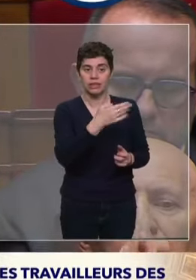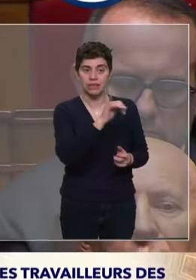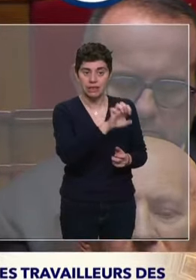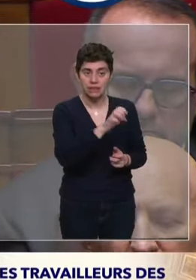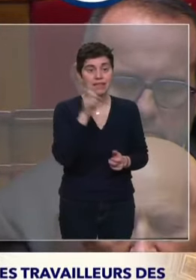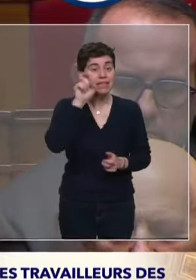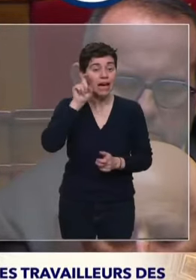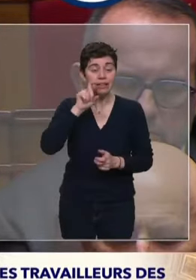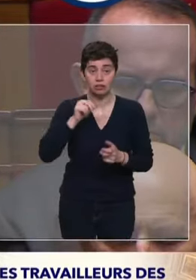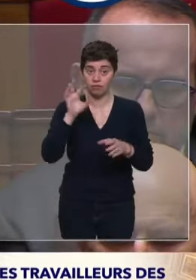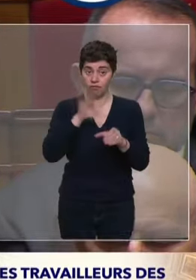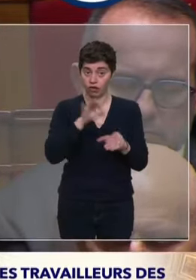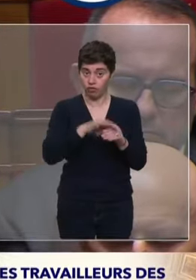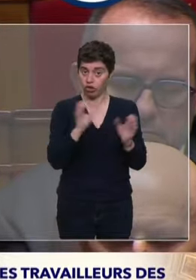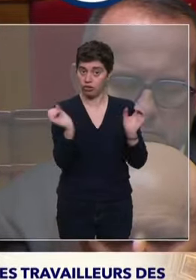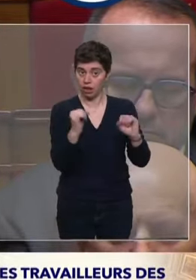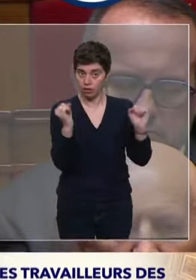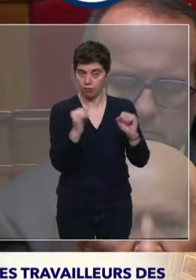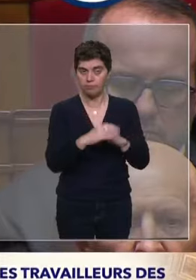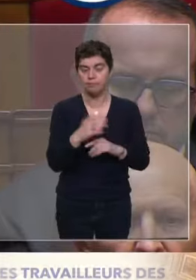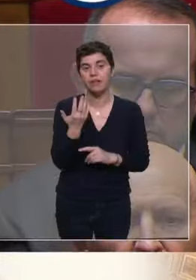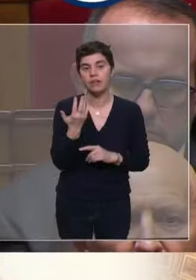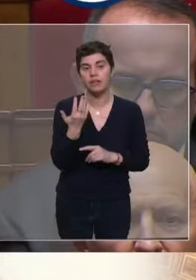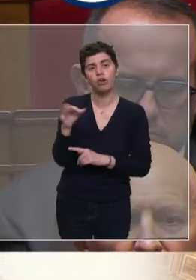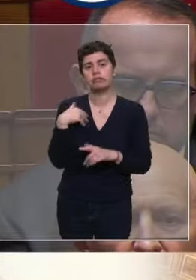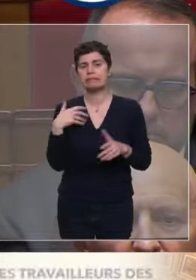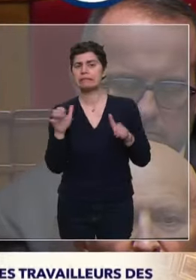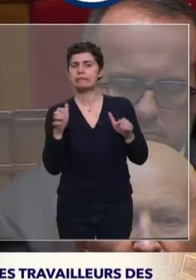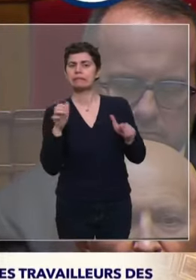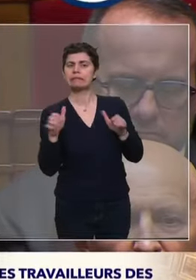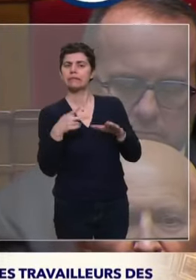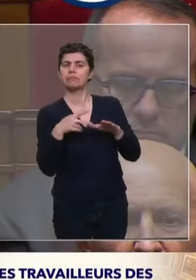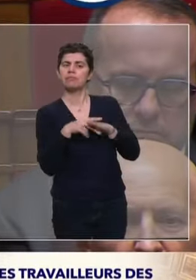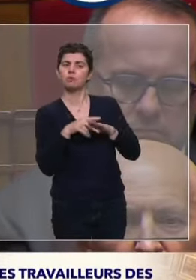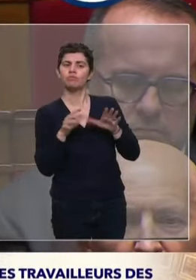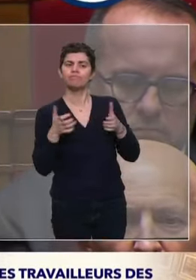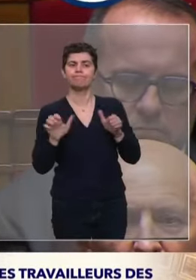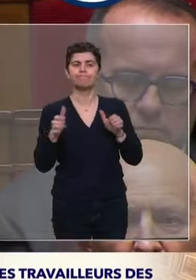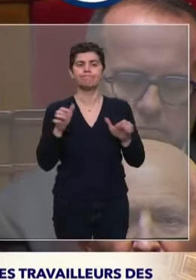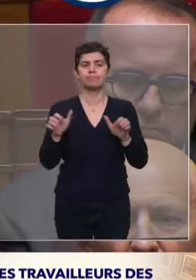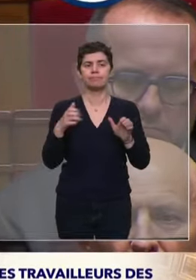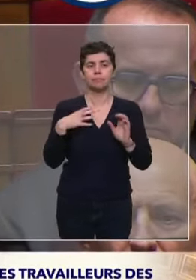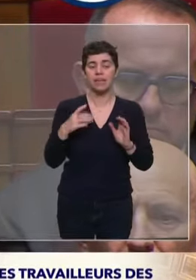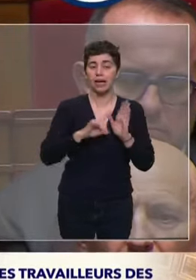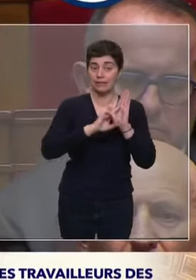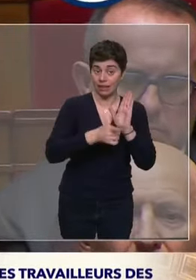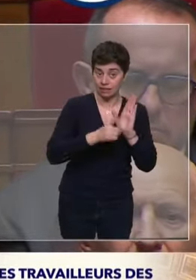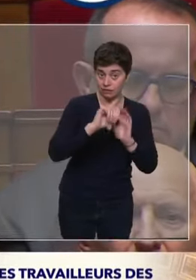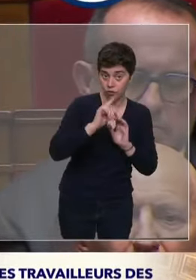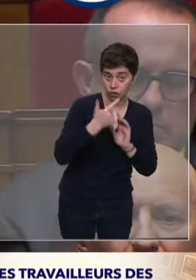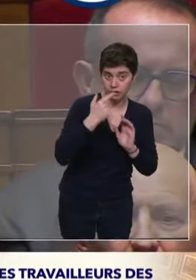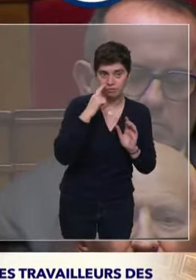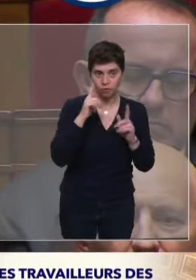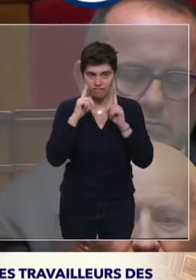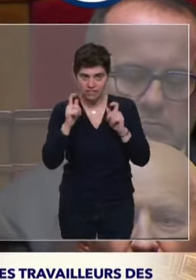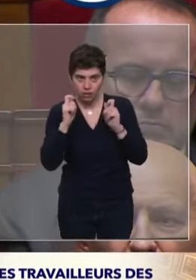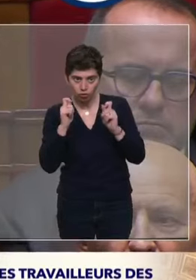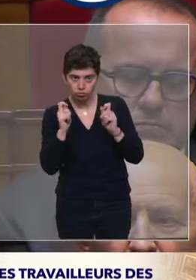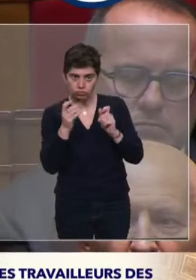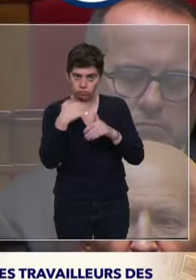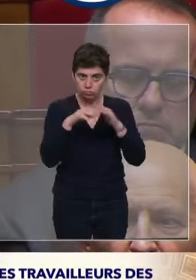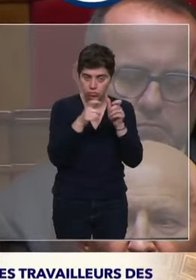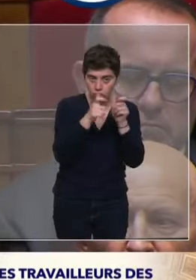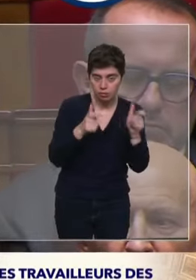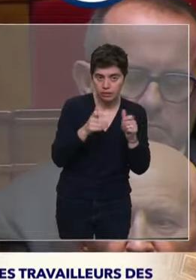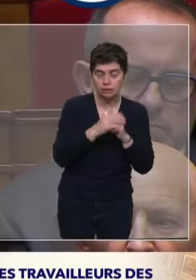de la directive et la France était au départ réticente au projet. Il y a la directive aussi de devoir de vigilance des entreprises qui vise